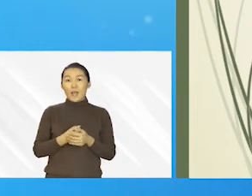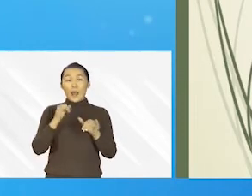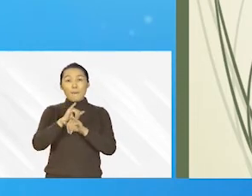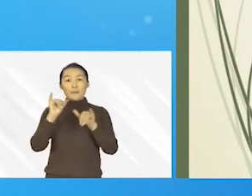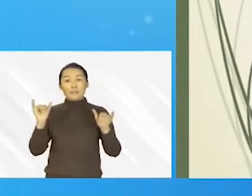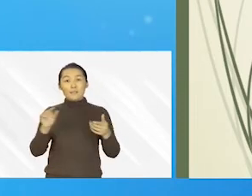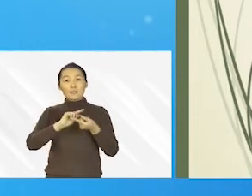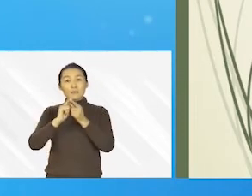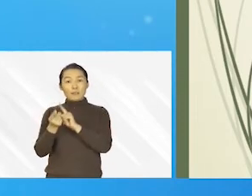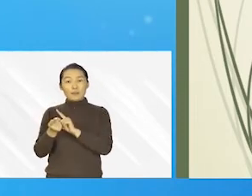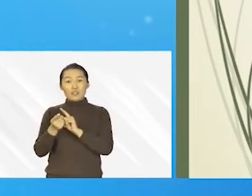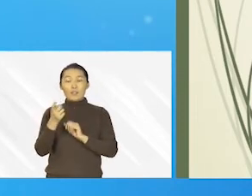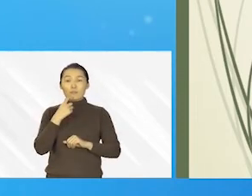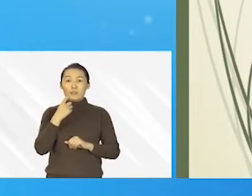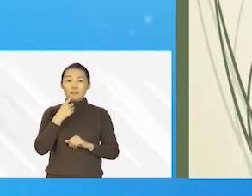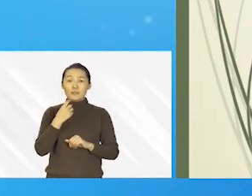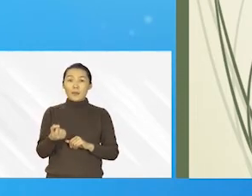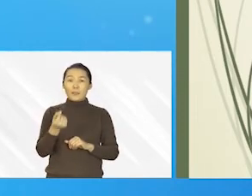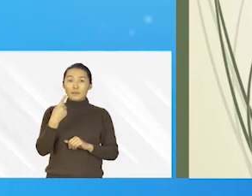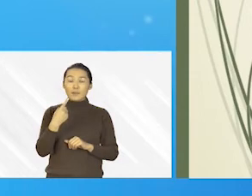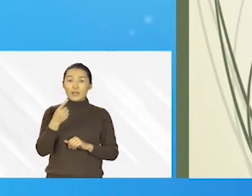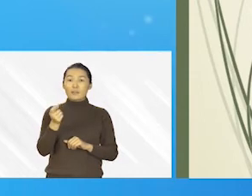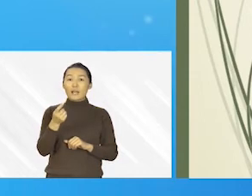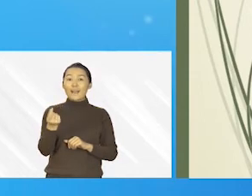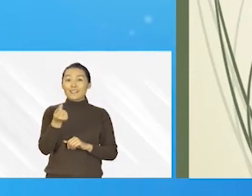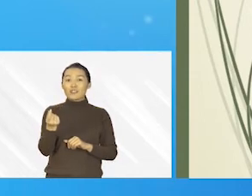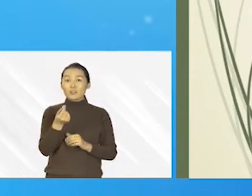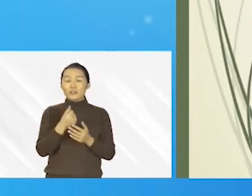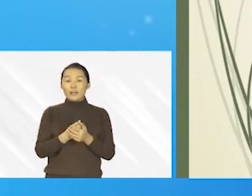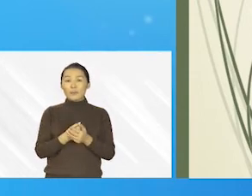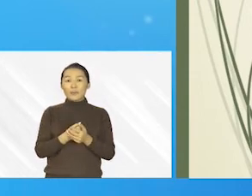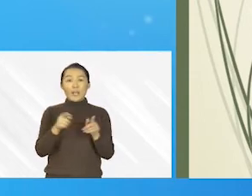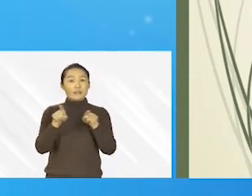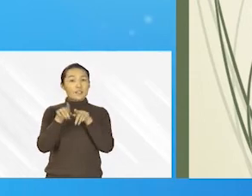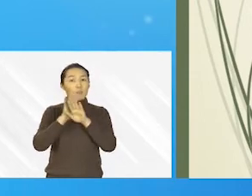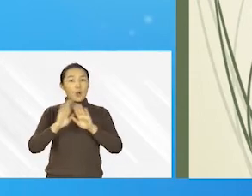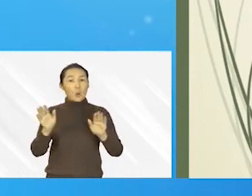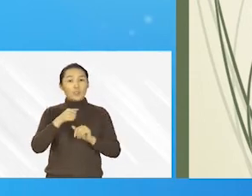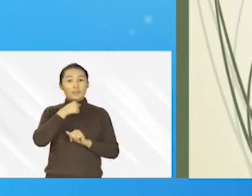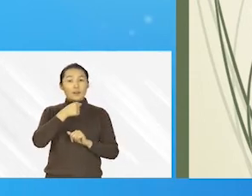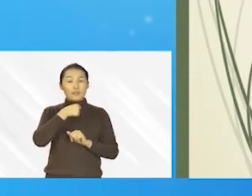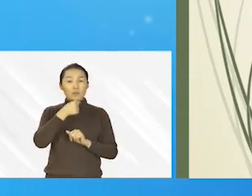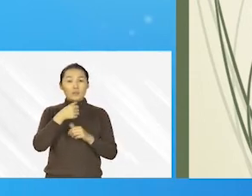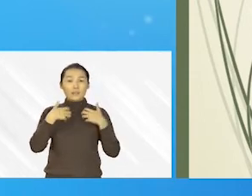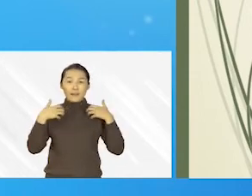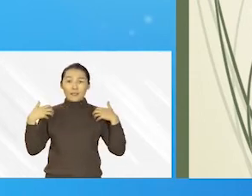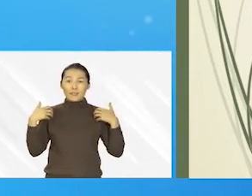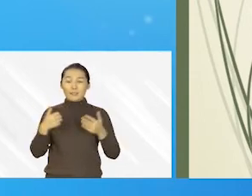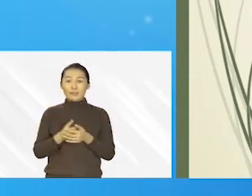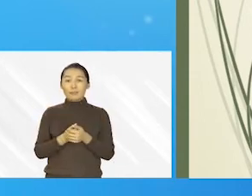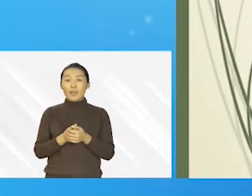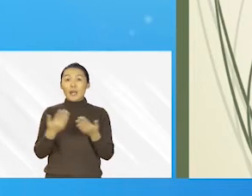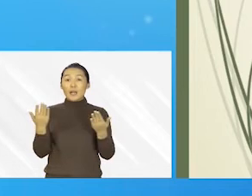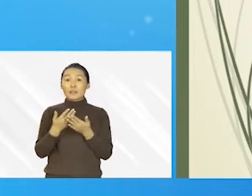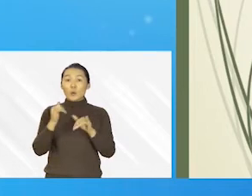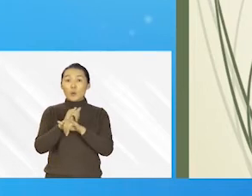развитии с превращением из яйца появляется личинка, совершенно не похожая на взрослый организм.